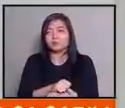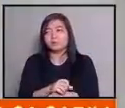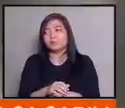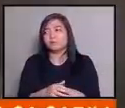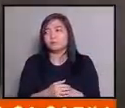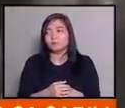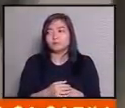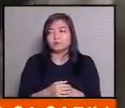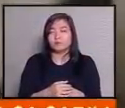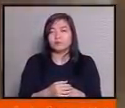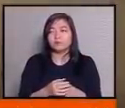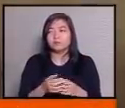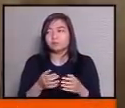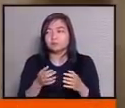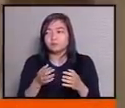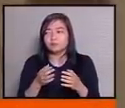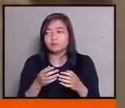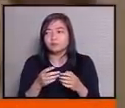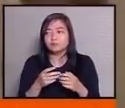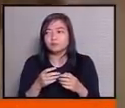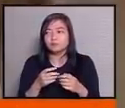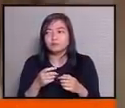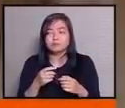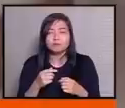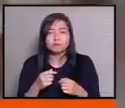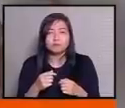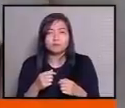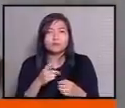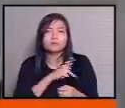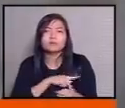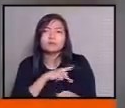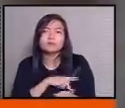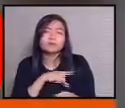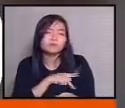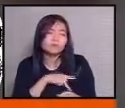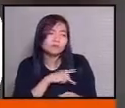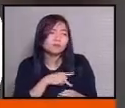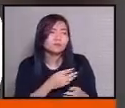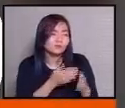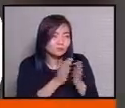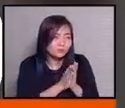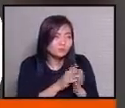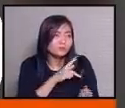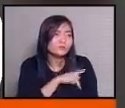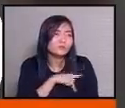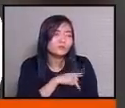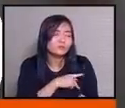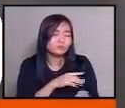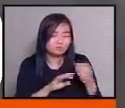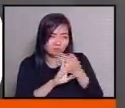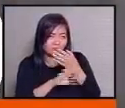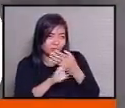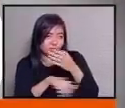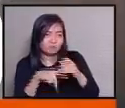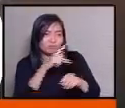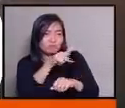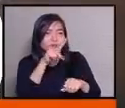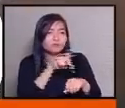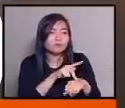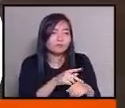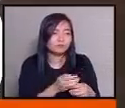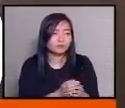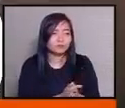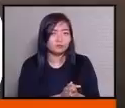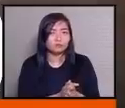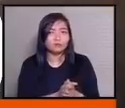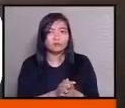Pi-hour, madam, pi-hour. May half hour. Please, madam, please. I'm go Philippines na anhin. Pinilit po